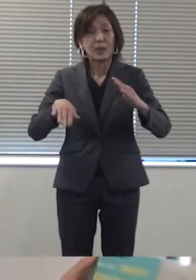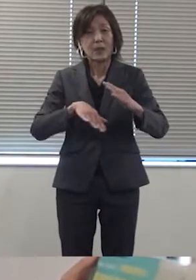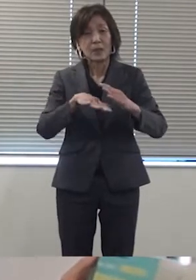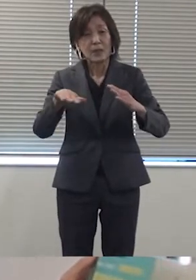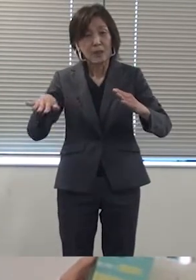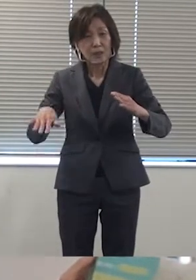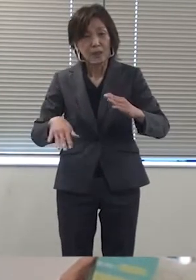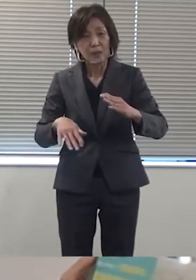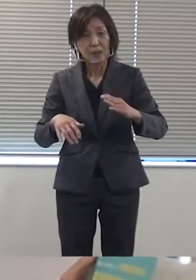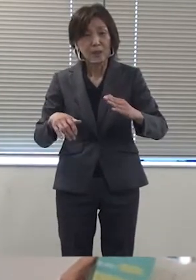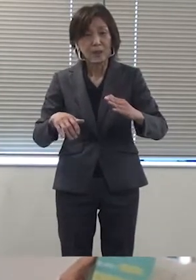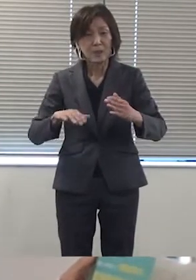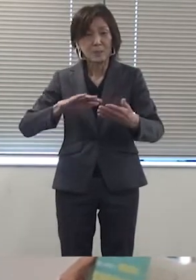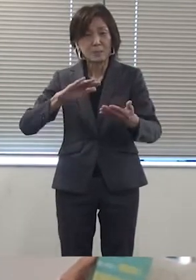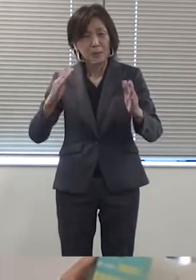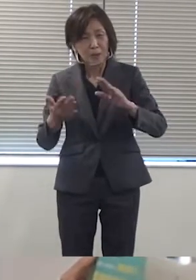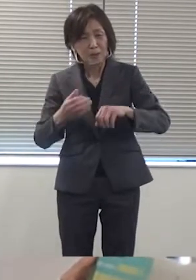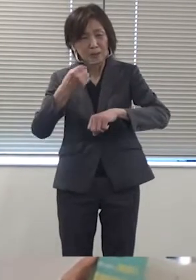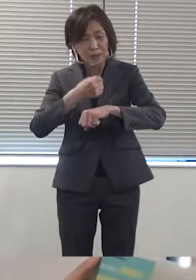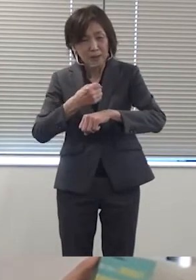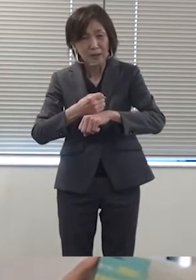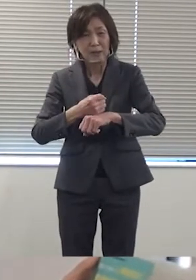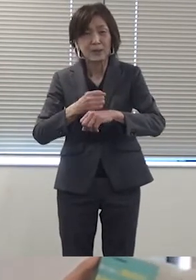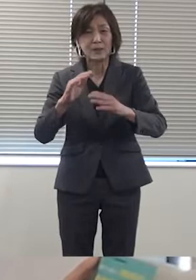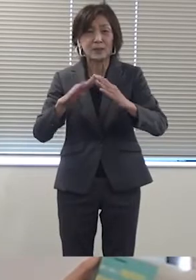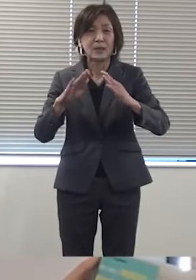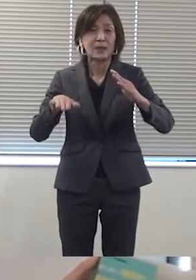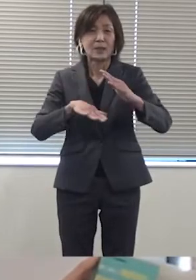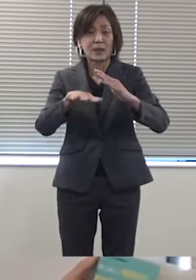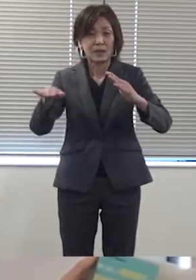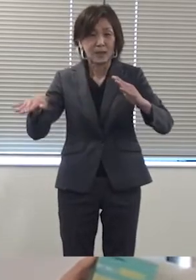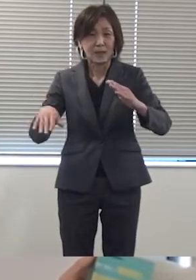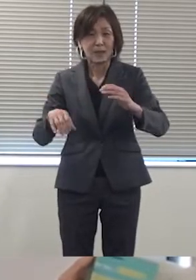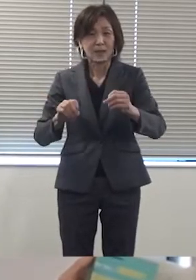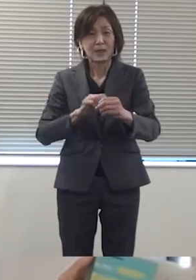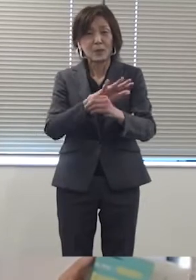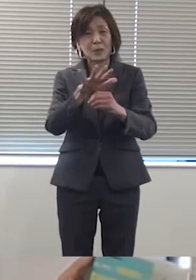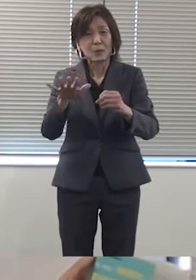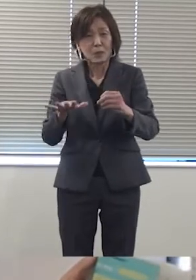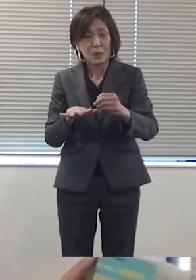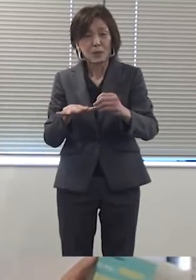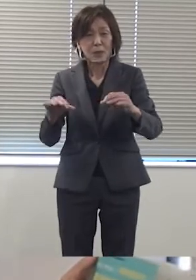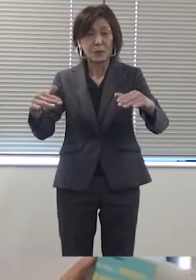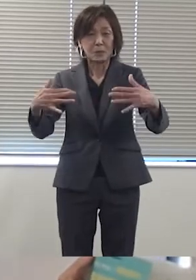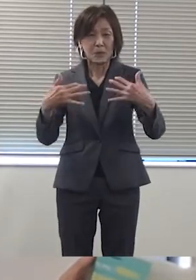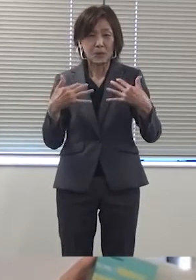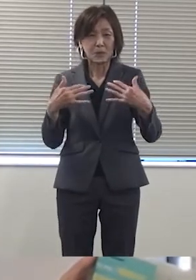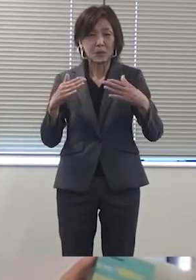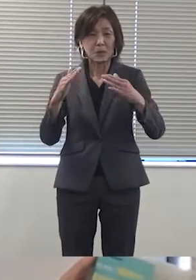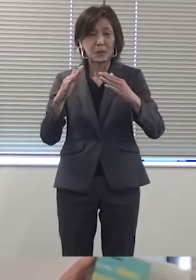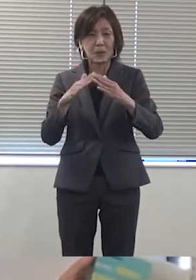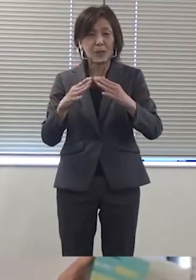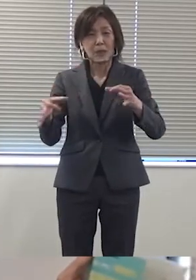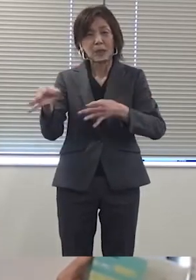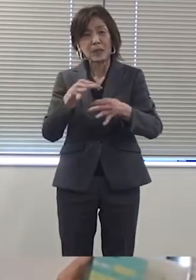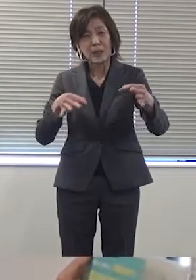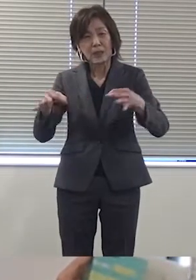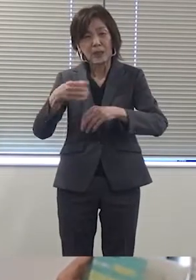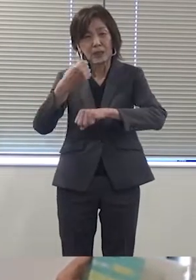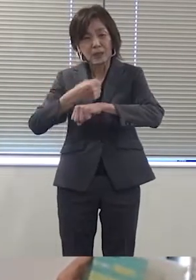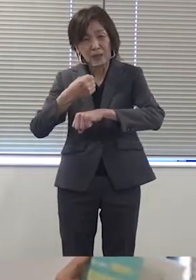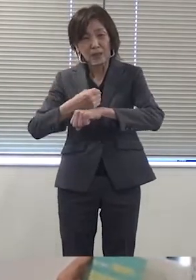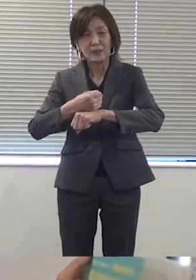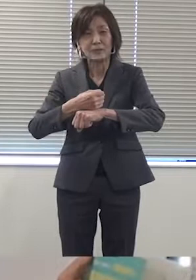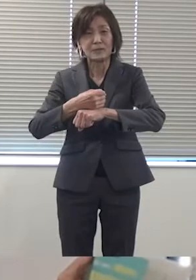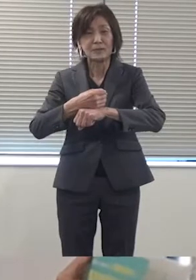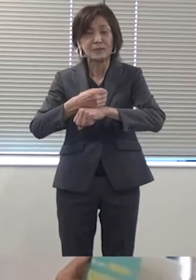ですね、家計が急激に落ちて、それを例えば年間投資すると、非課税所帯並